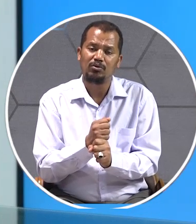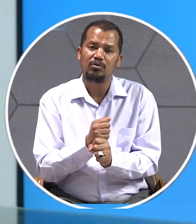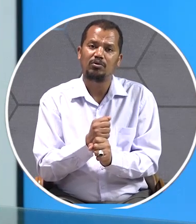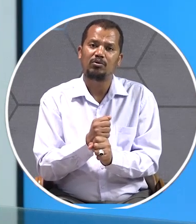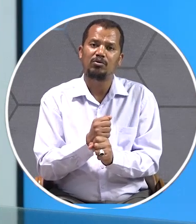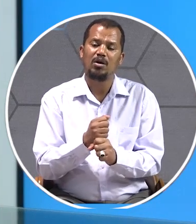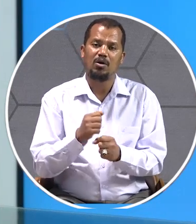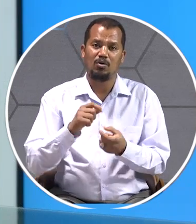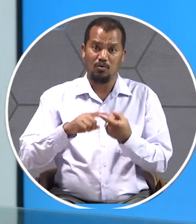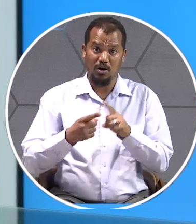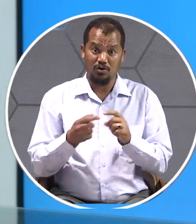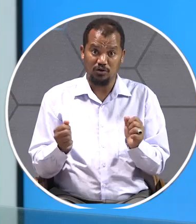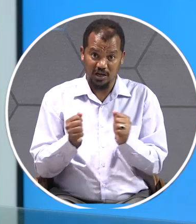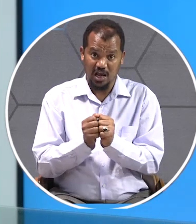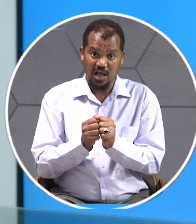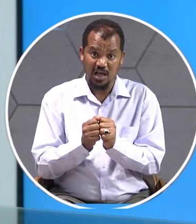ኮሊጎቼ ጋር